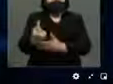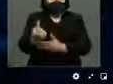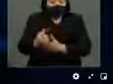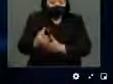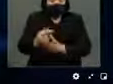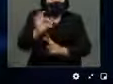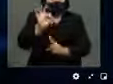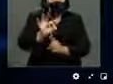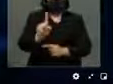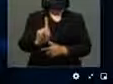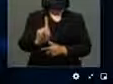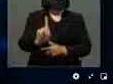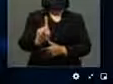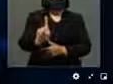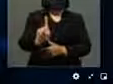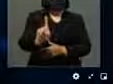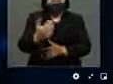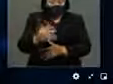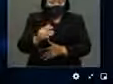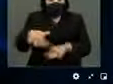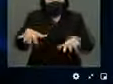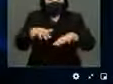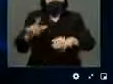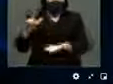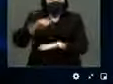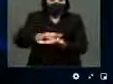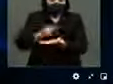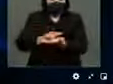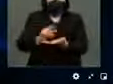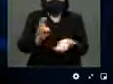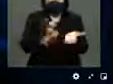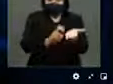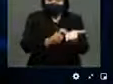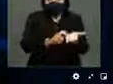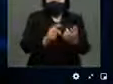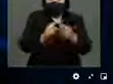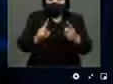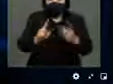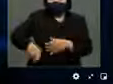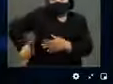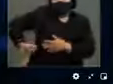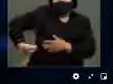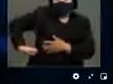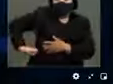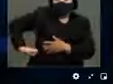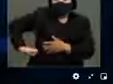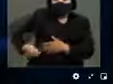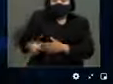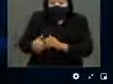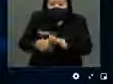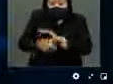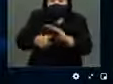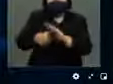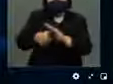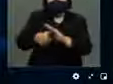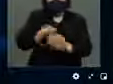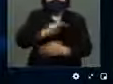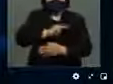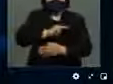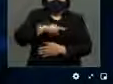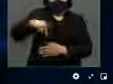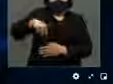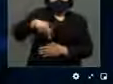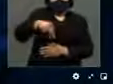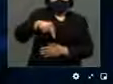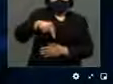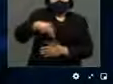ถาน1รายอันนี้ก็ตามเส้นทางปกติแต่กัมพูชายังมีคนที่เดินทางมาจากช่องทางธรรมชาติอยู่อีกน